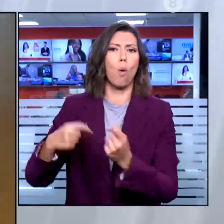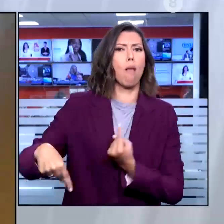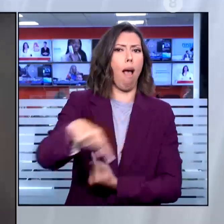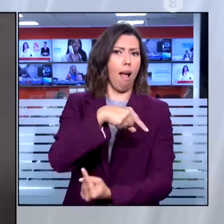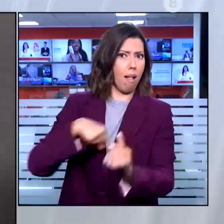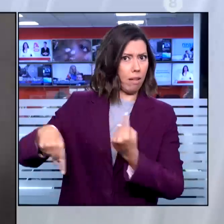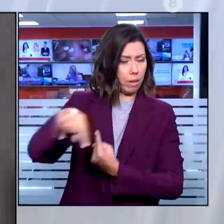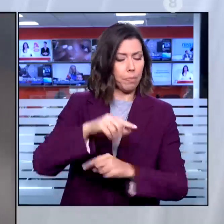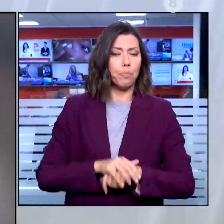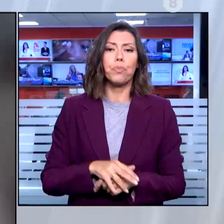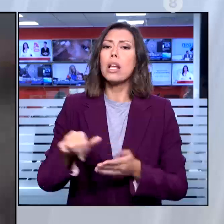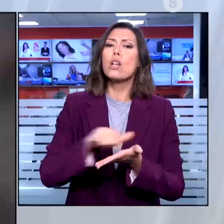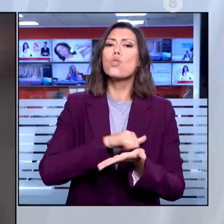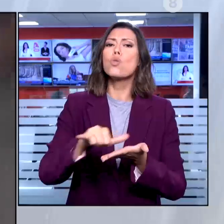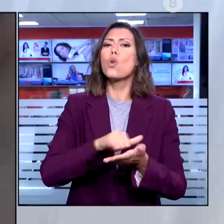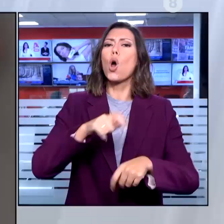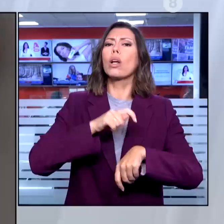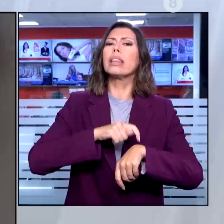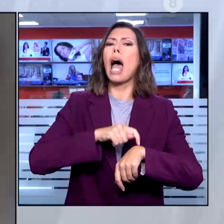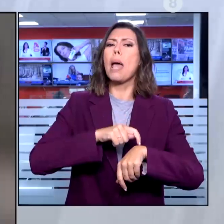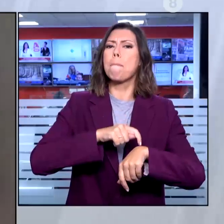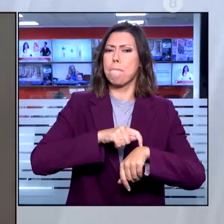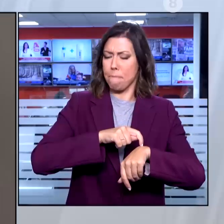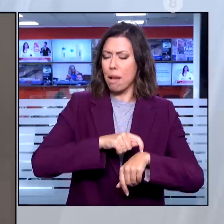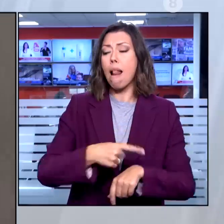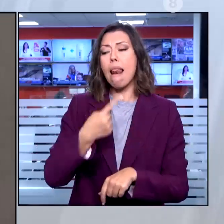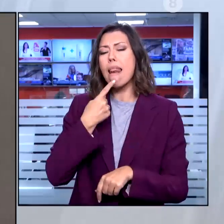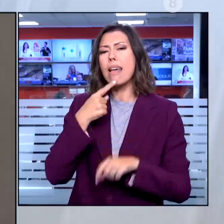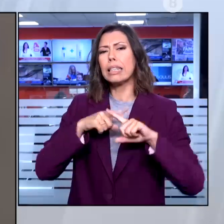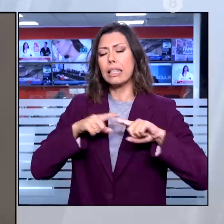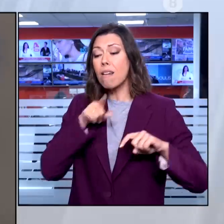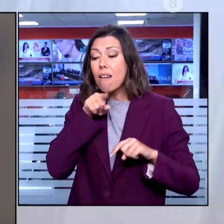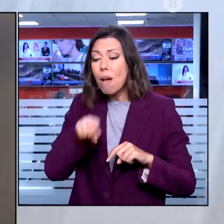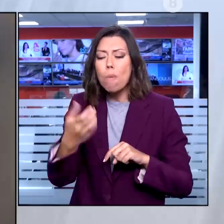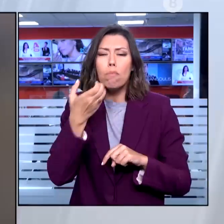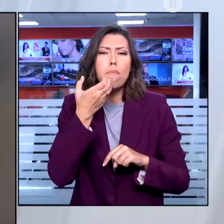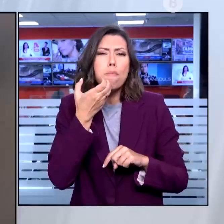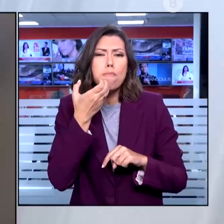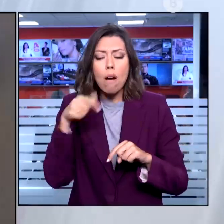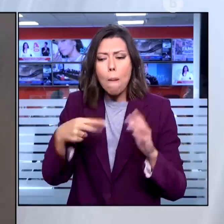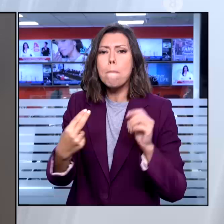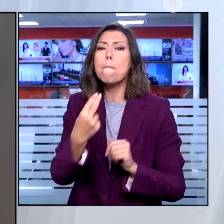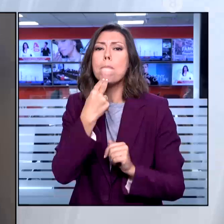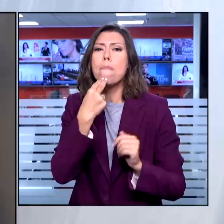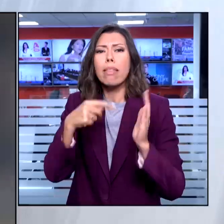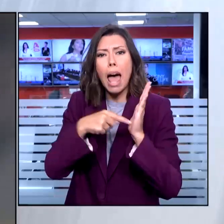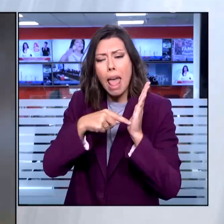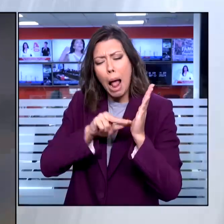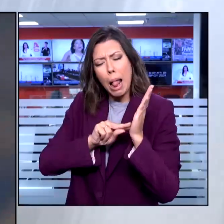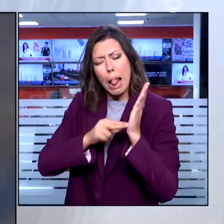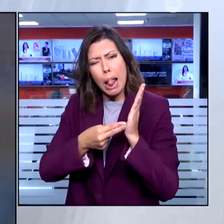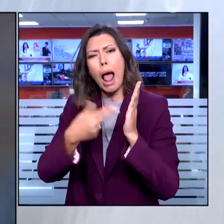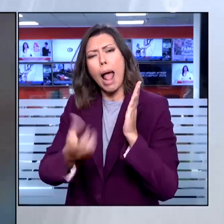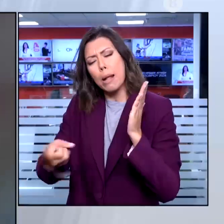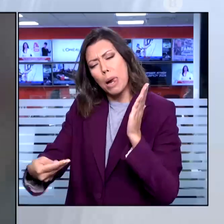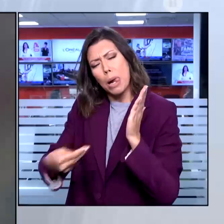York Times μεταδίδουν πως ένας εκρηκτικός μηχανισμός είχε τοποθετηθεί δίπλα στην μπαταρία των βομβιτών που εξεράγησαν ταυτόχρονα όταν έλαβαν ένα